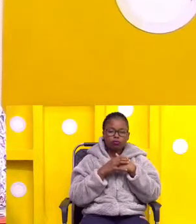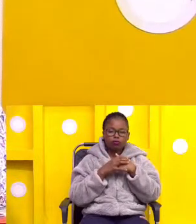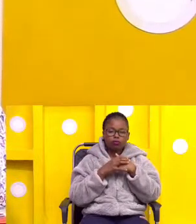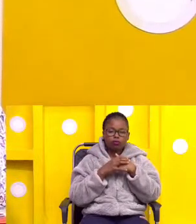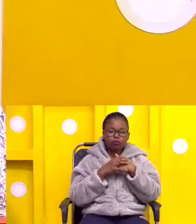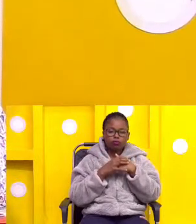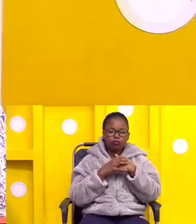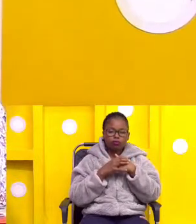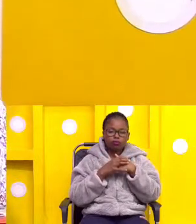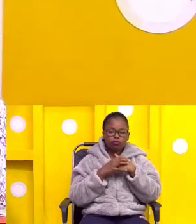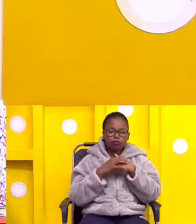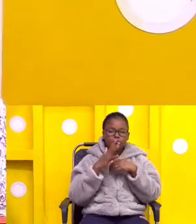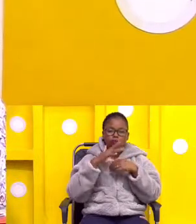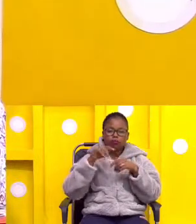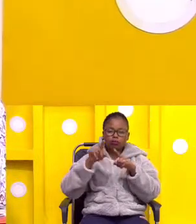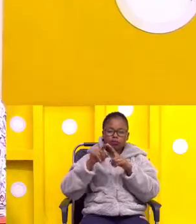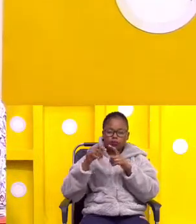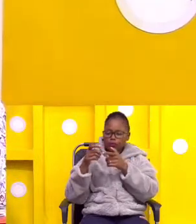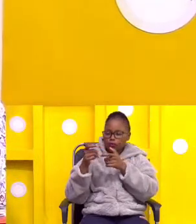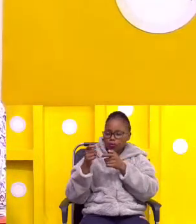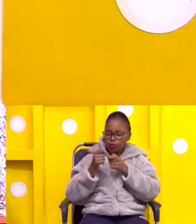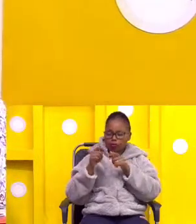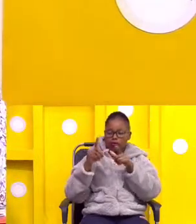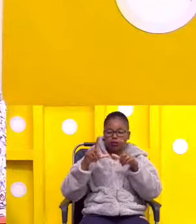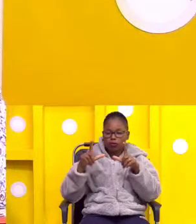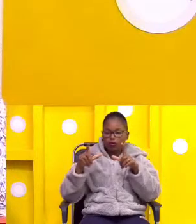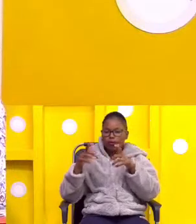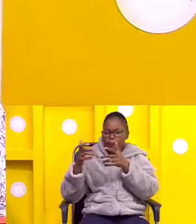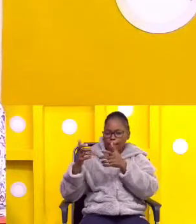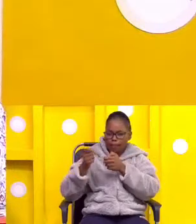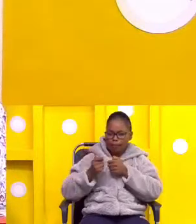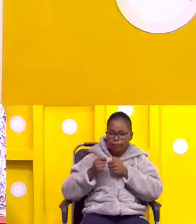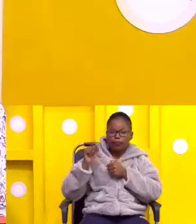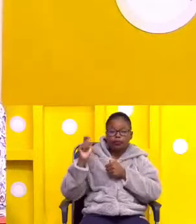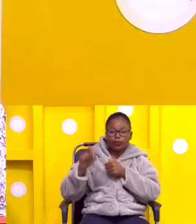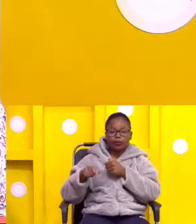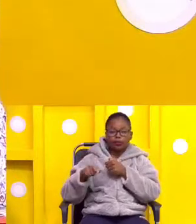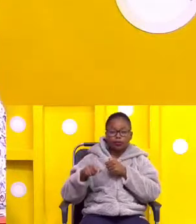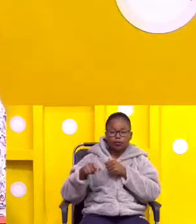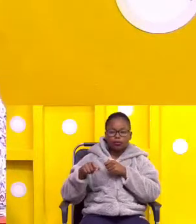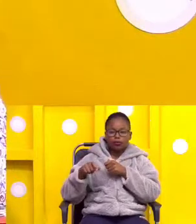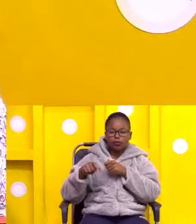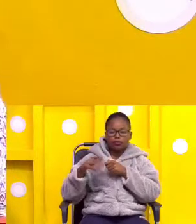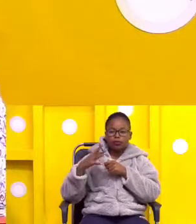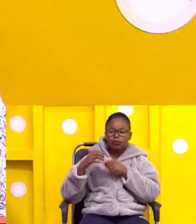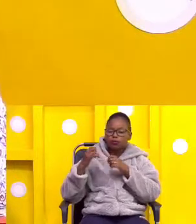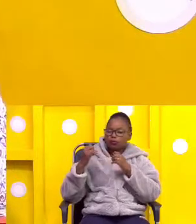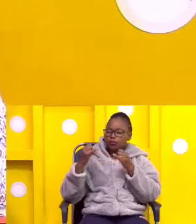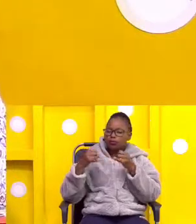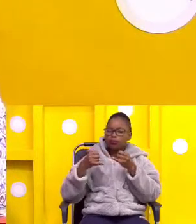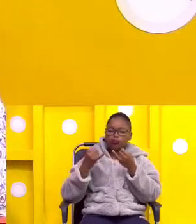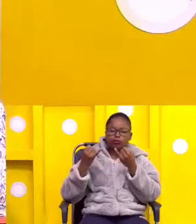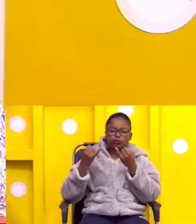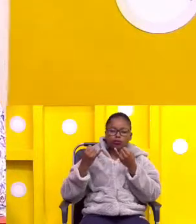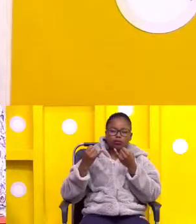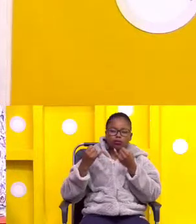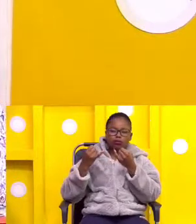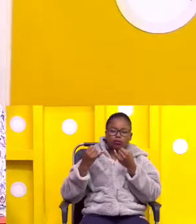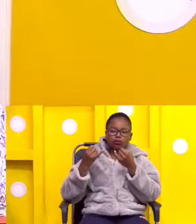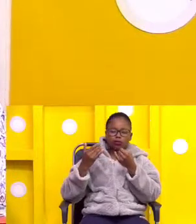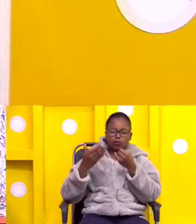Na kukituika mugoda usio niye kutunyo na niye kutunyo. Na mudhuri usio ale mugeni dhini wa itora lea giri